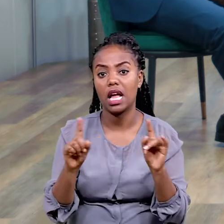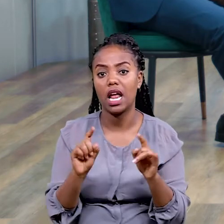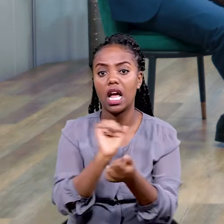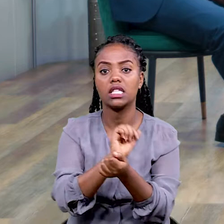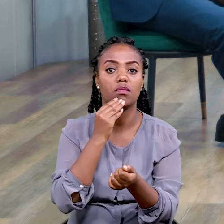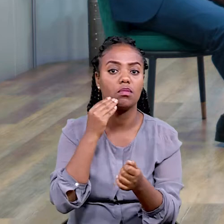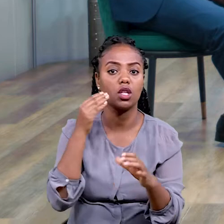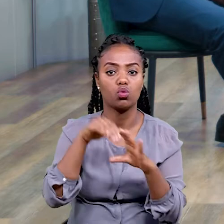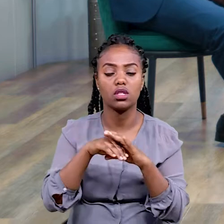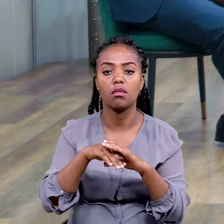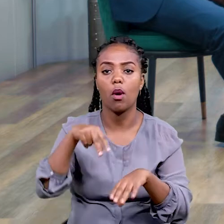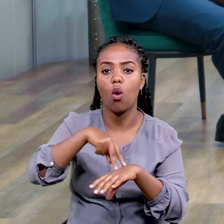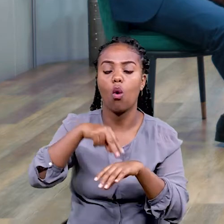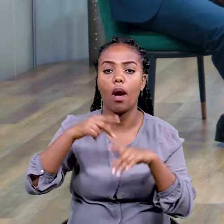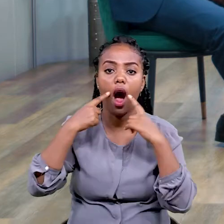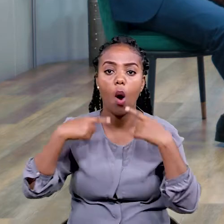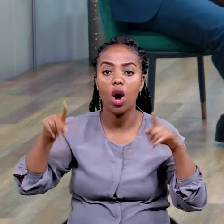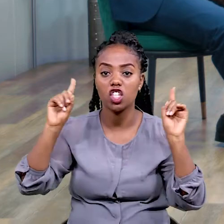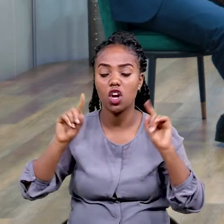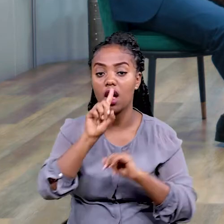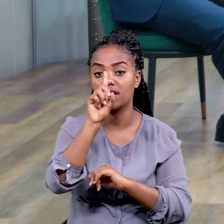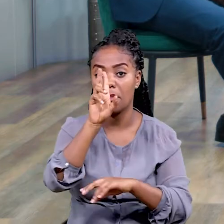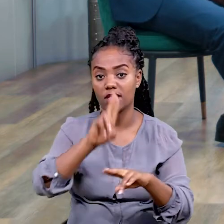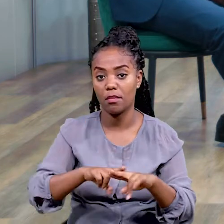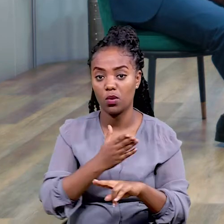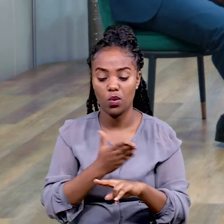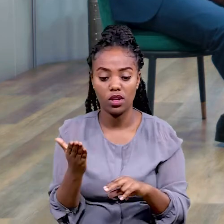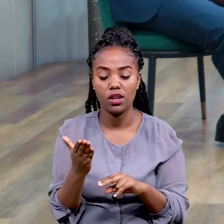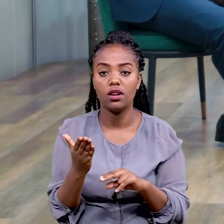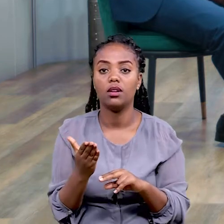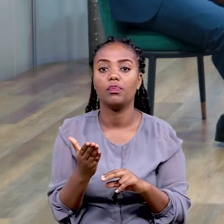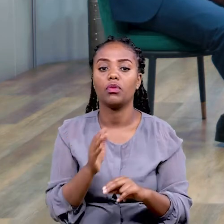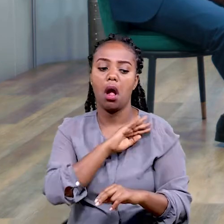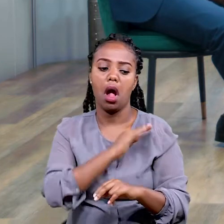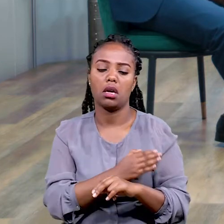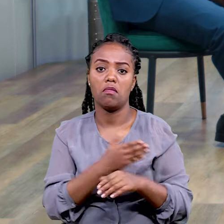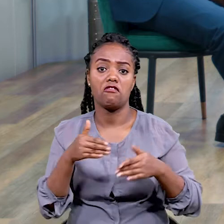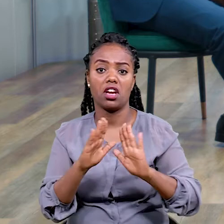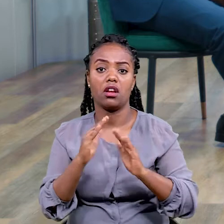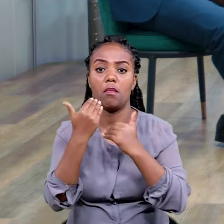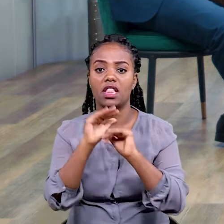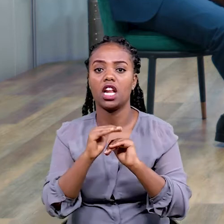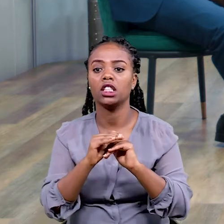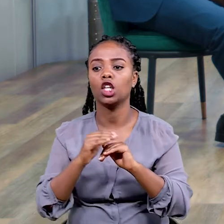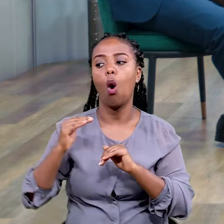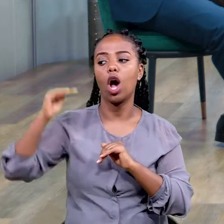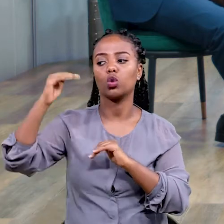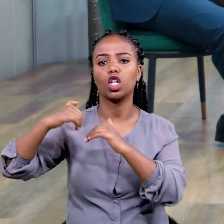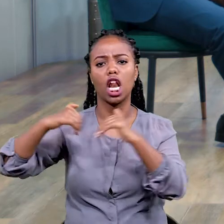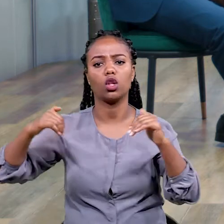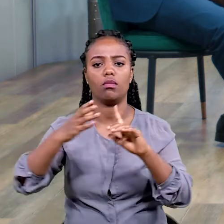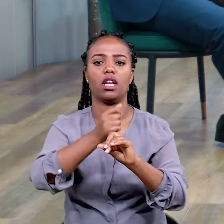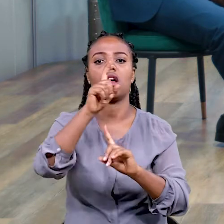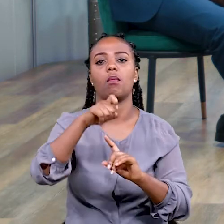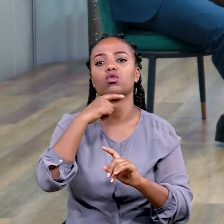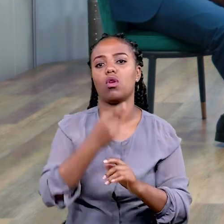ማረሚያ ቤቶች ማቋቋም አዋጅ አንዱ በተለይ የሚያስቀምጠው አቅም በፈቀደ መጠን ከአዋቂዎች ተለይቶ መያዝ